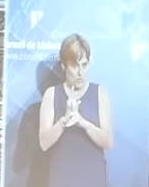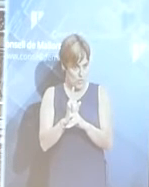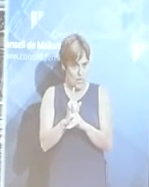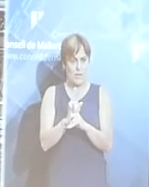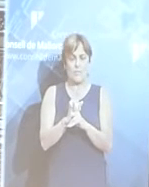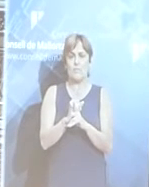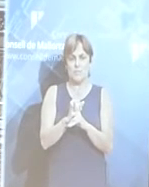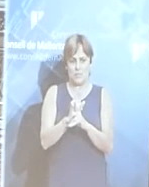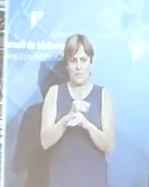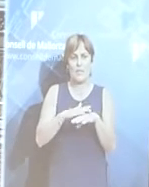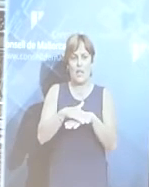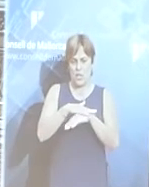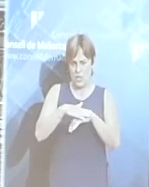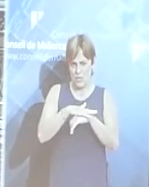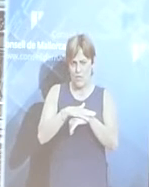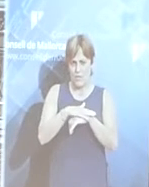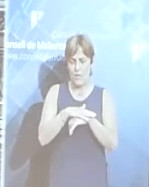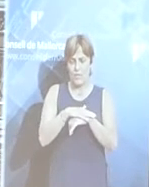el govern present,